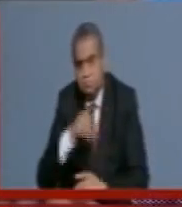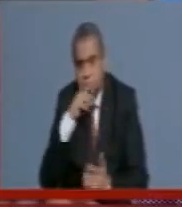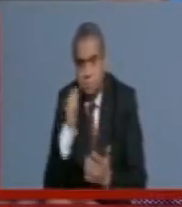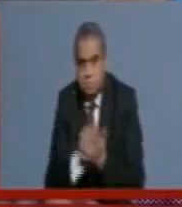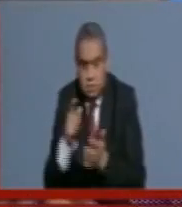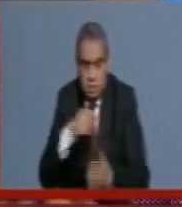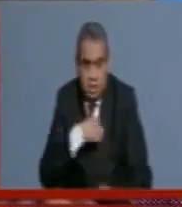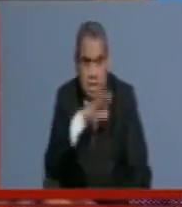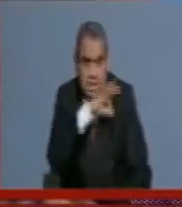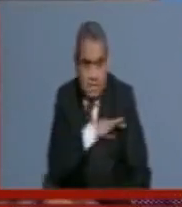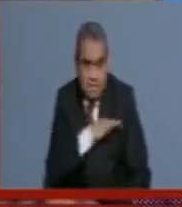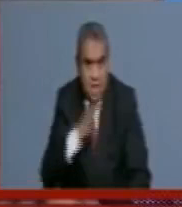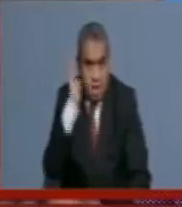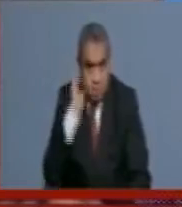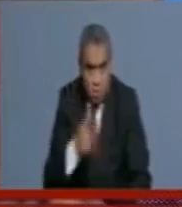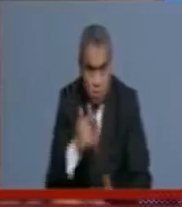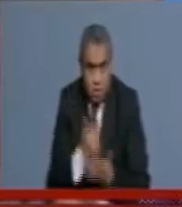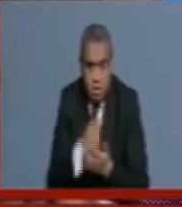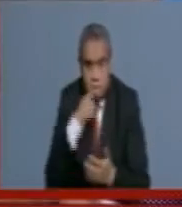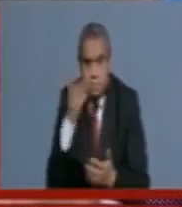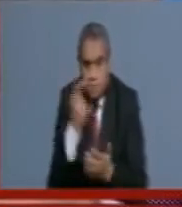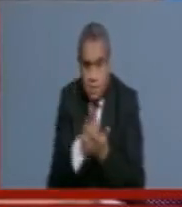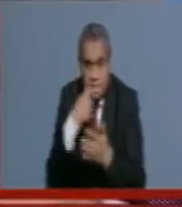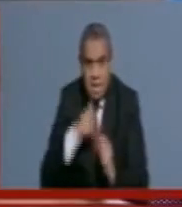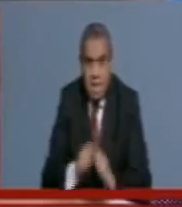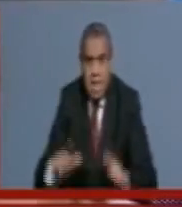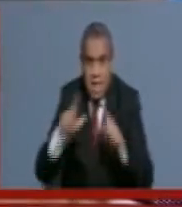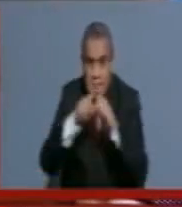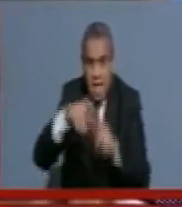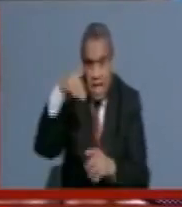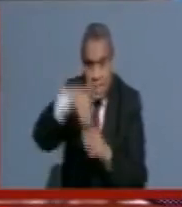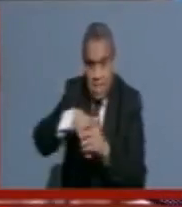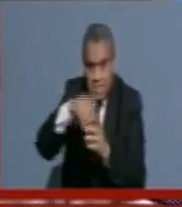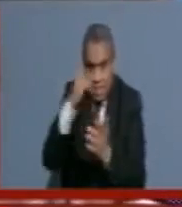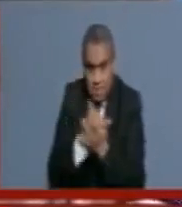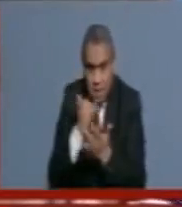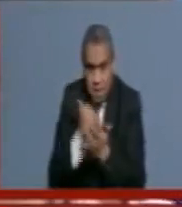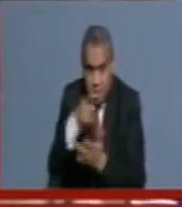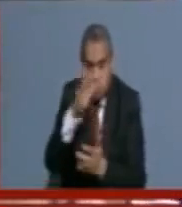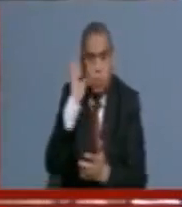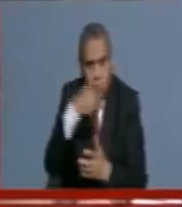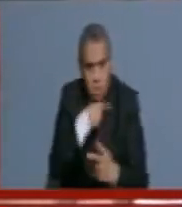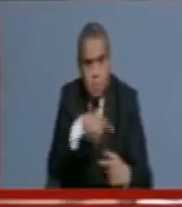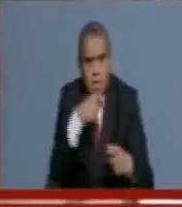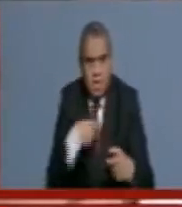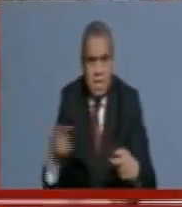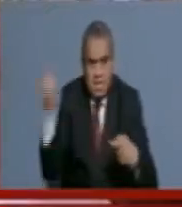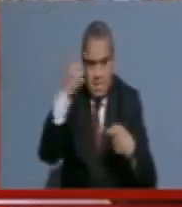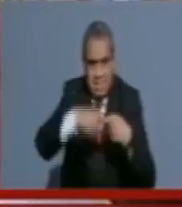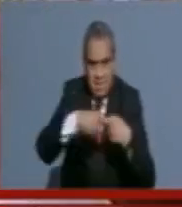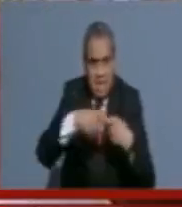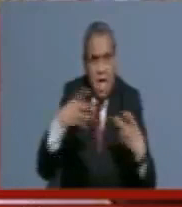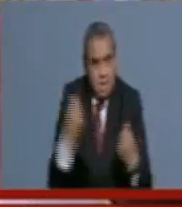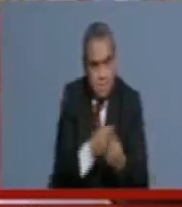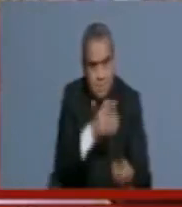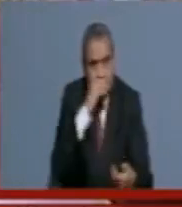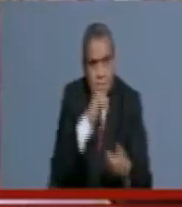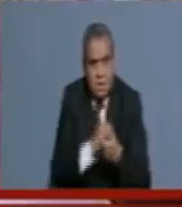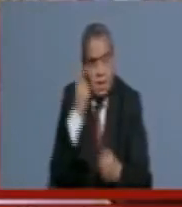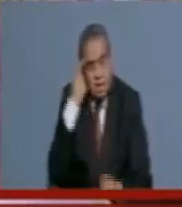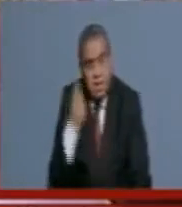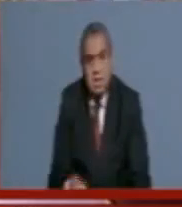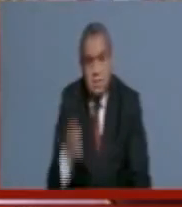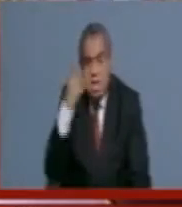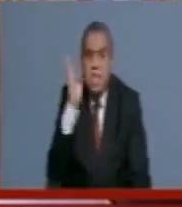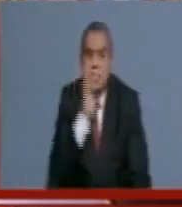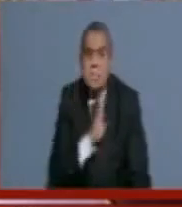الناس دي؟ ممكن نستفيد انا كهيئة، لان انا دوري الرئيسي كهيئة وطنية مش ادارة استحقاقات فقط، التوعية والتثقيف، وده دور مهم.